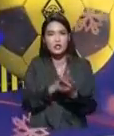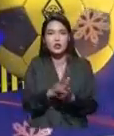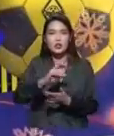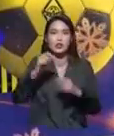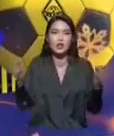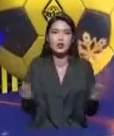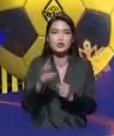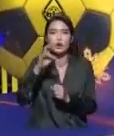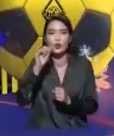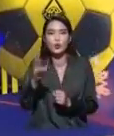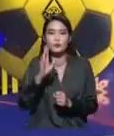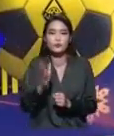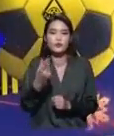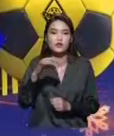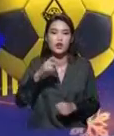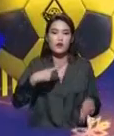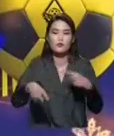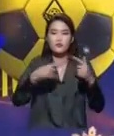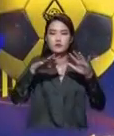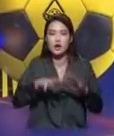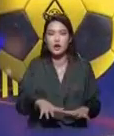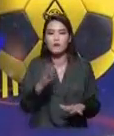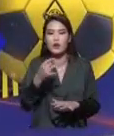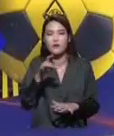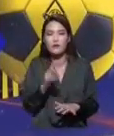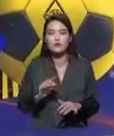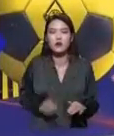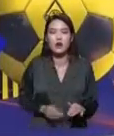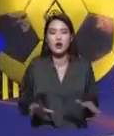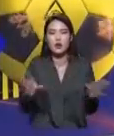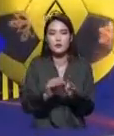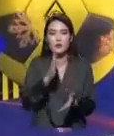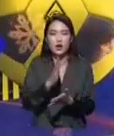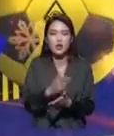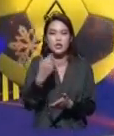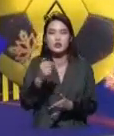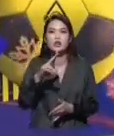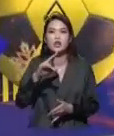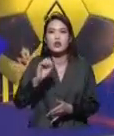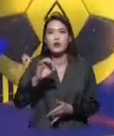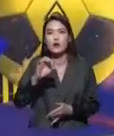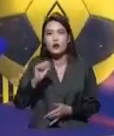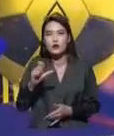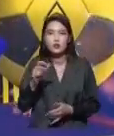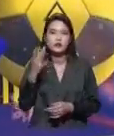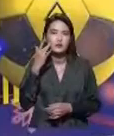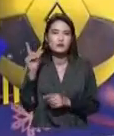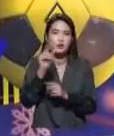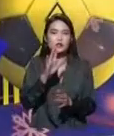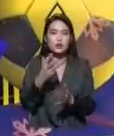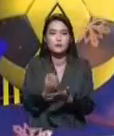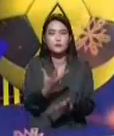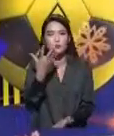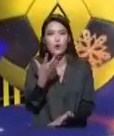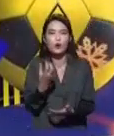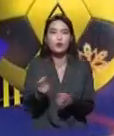Лигасының қысқа кубы өтеді. Қайрат футбол клубымен және Винлайн компаниясымен бірге сіз Абу-Дабиге жолдама және бағалы